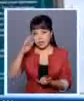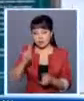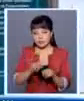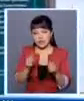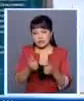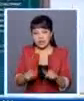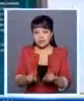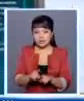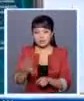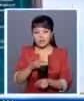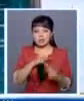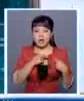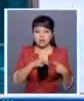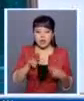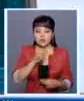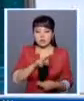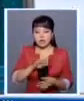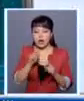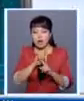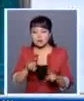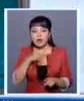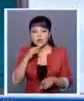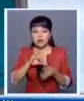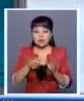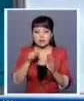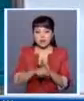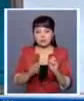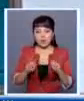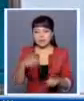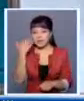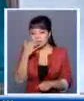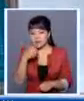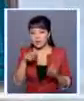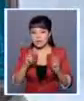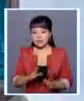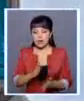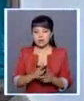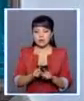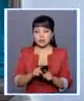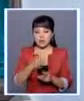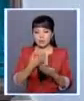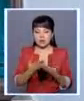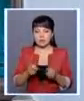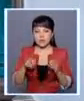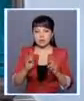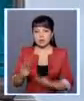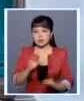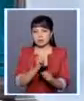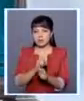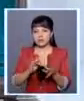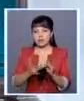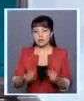сұхбаттарын және оның қызметі туралы деректі фильмдерді көруге болады. Нашар көретін адамдар үшін ресми сайттың арнайы нұсқасы да жасалған.